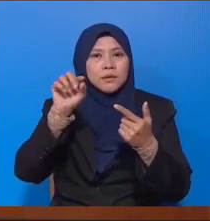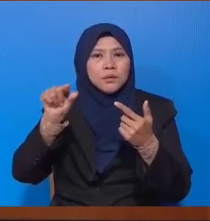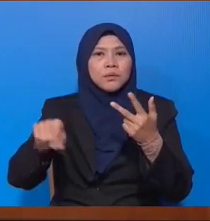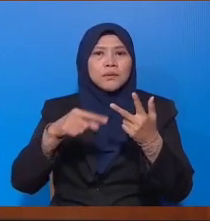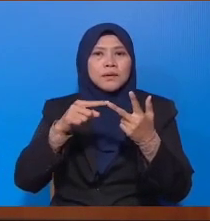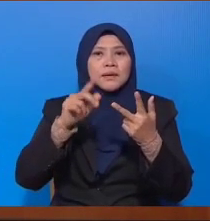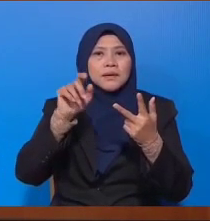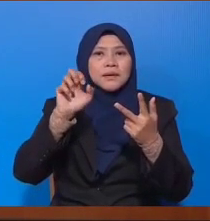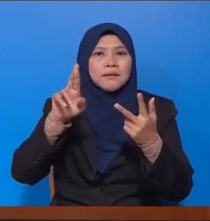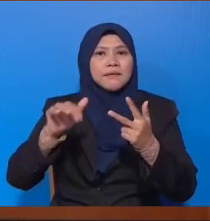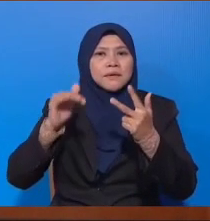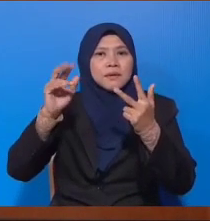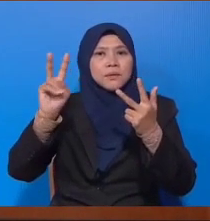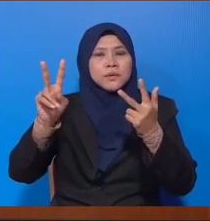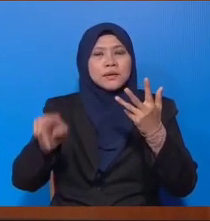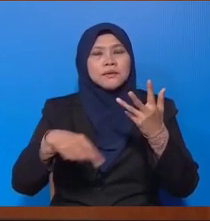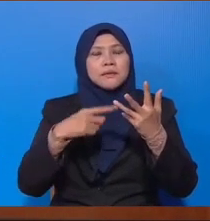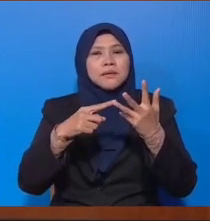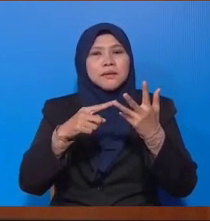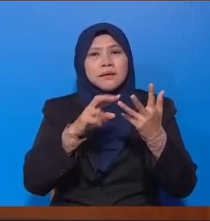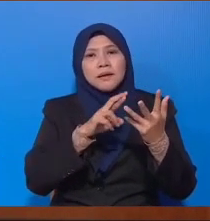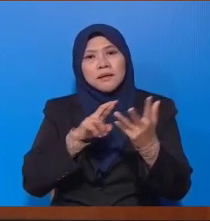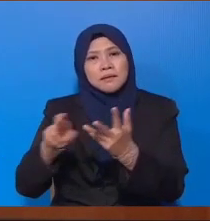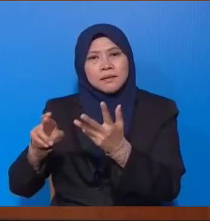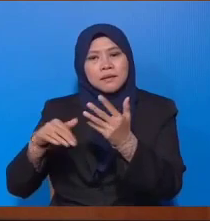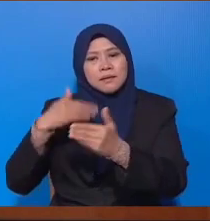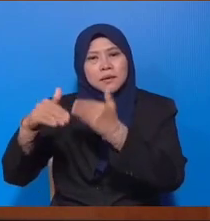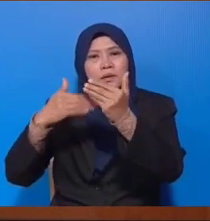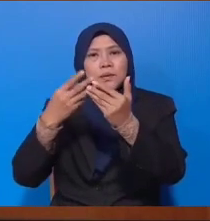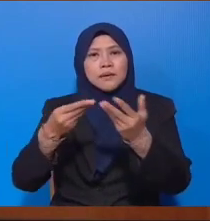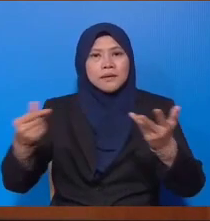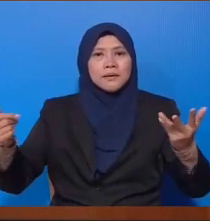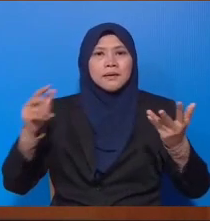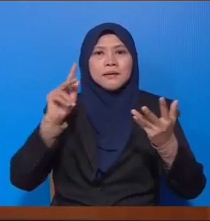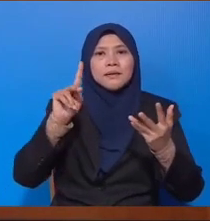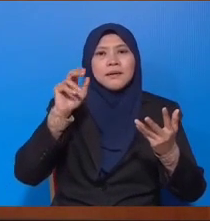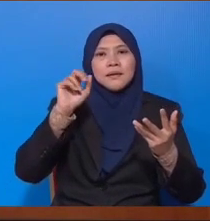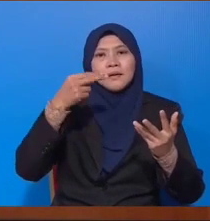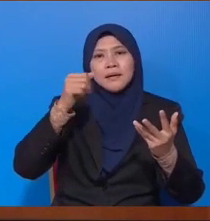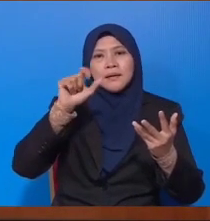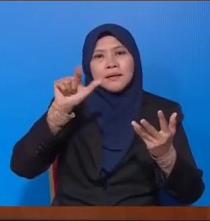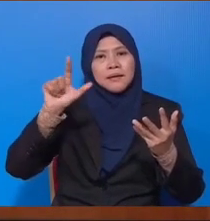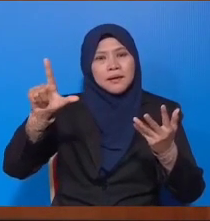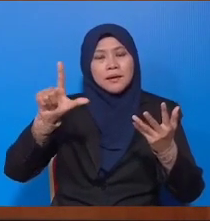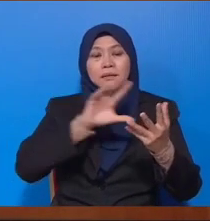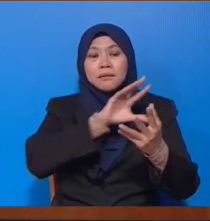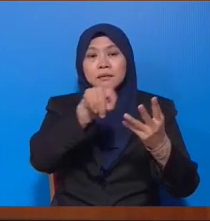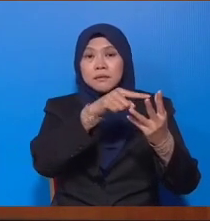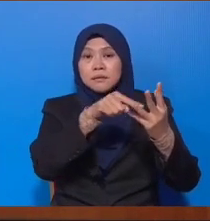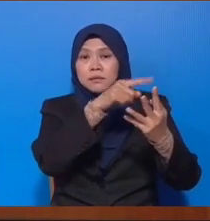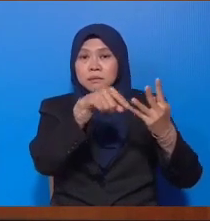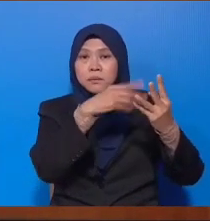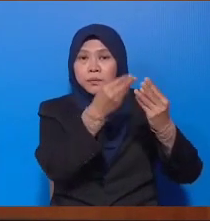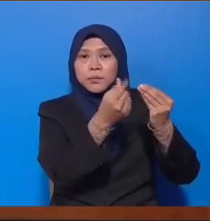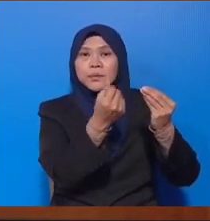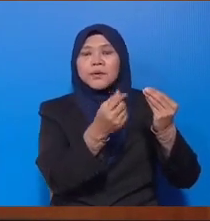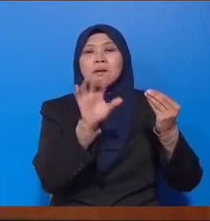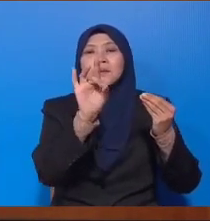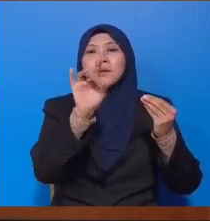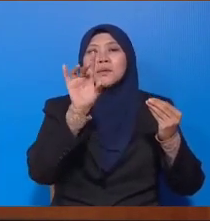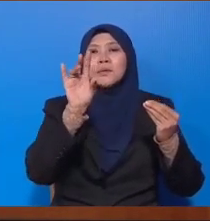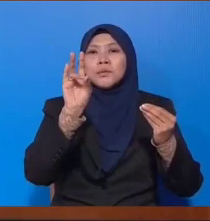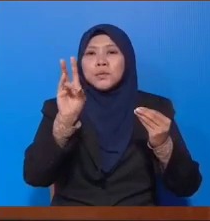dong enak Larva 2 dan rancak hujan tanah Khalil melibatkan pertukaran secara keseluruhannya